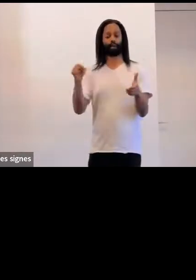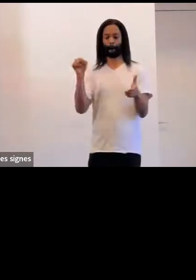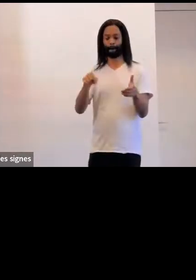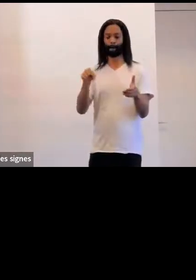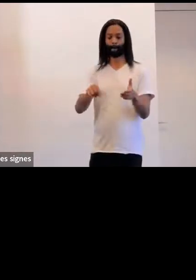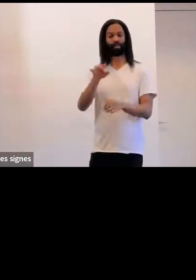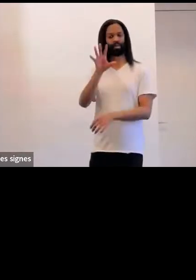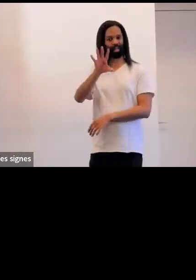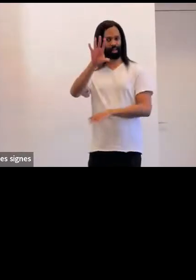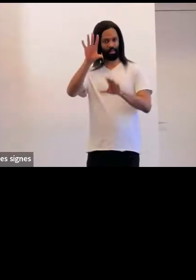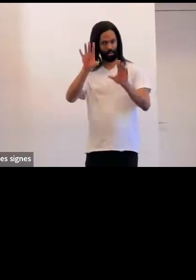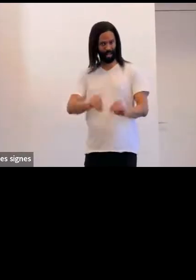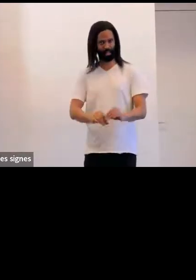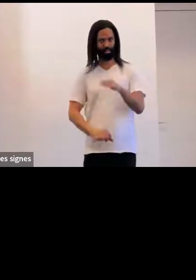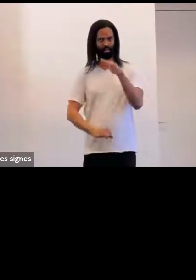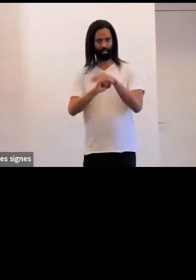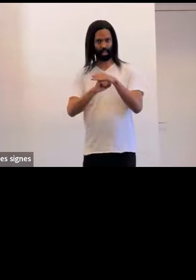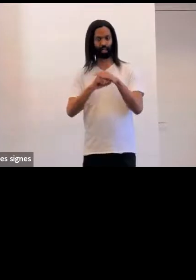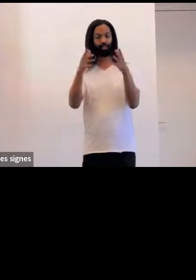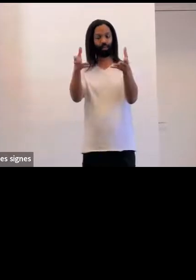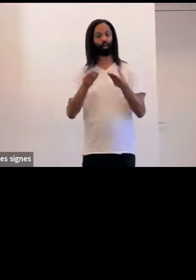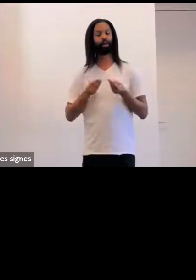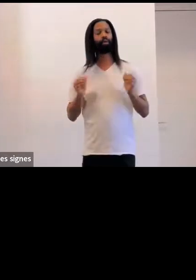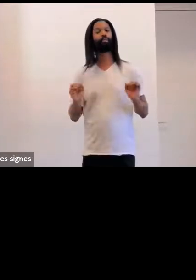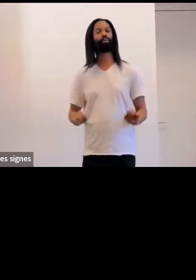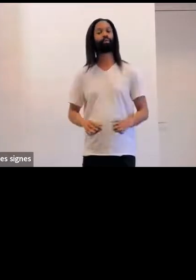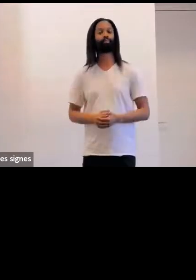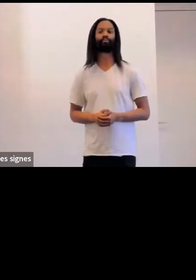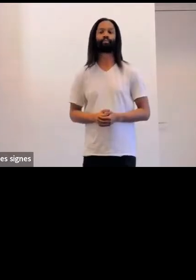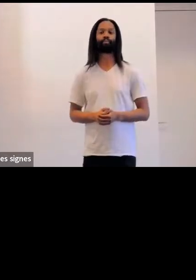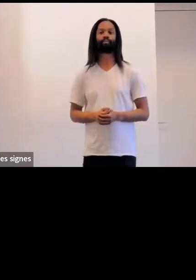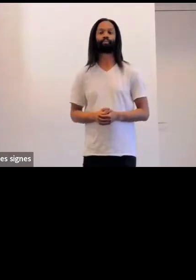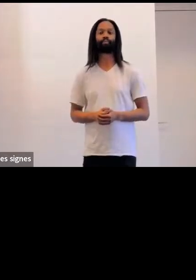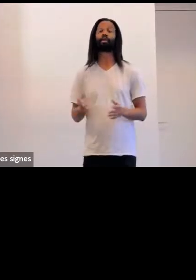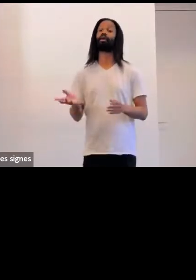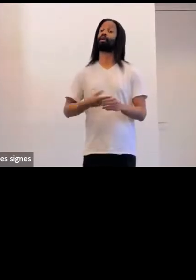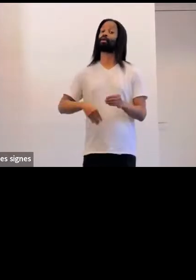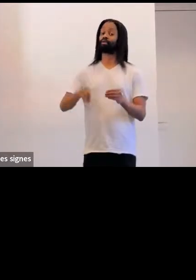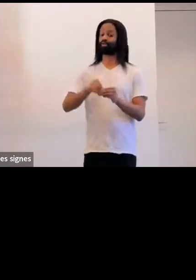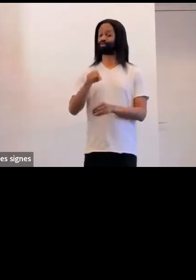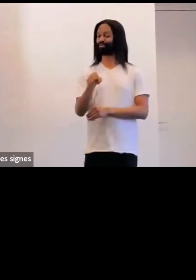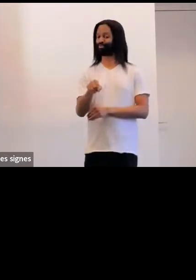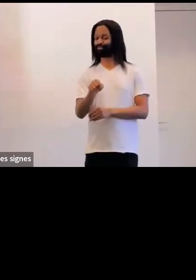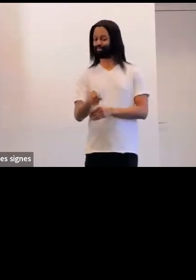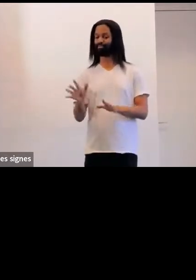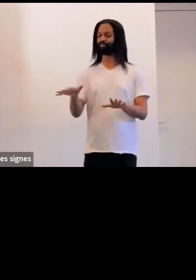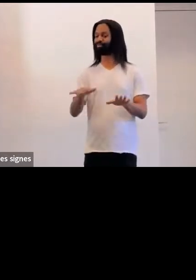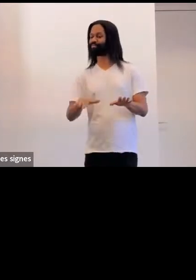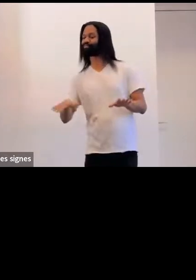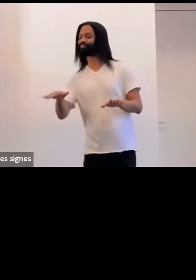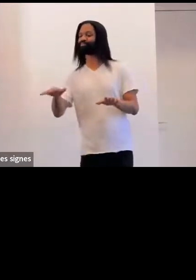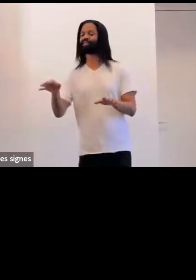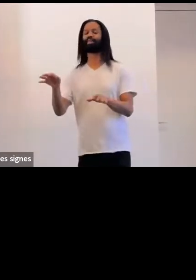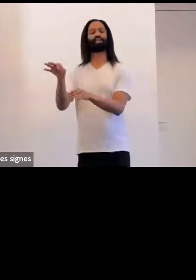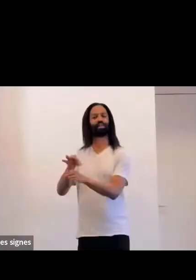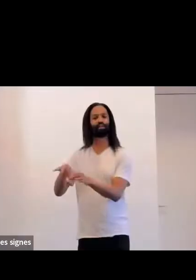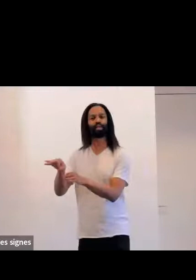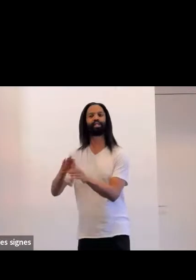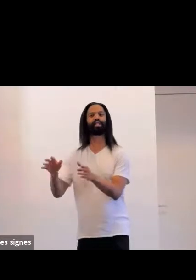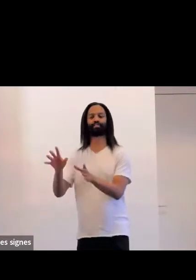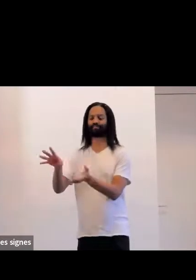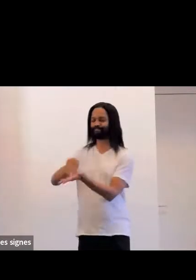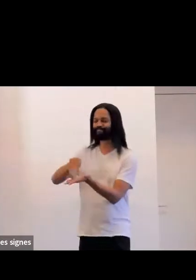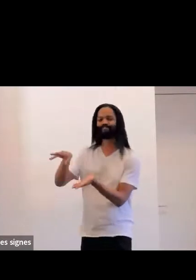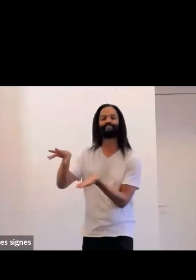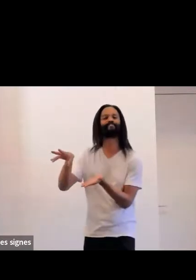5 places maximum, et compte également un espace de cuisine, de réfectoire, une buanderie ainsi que